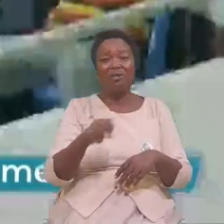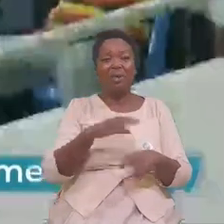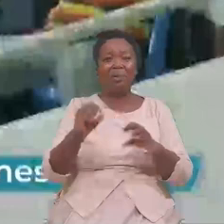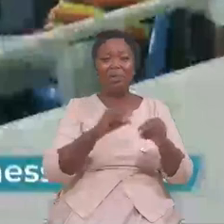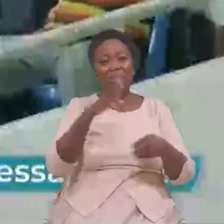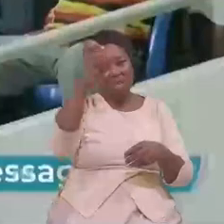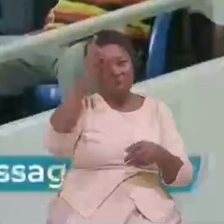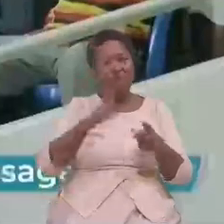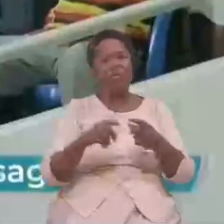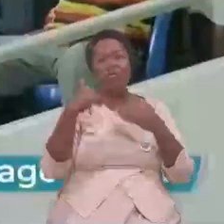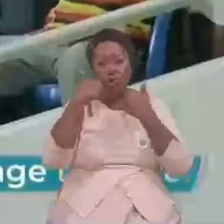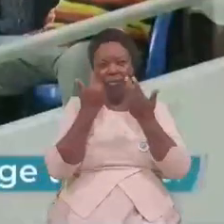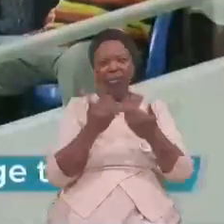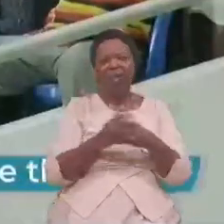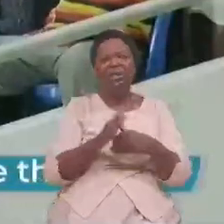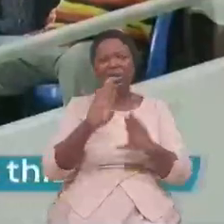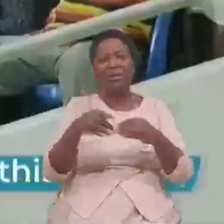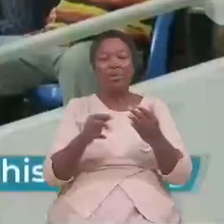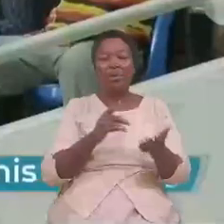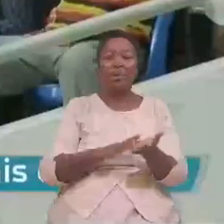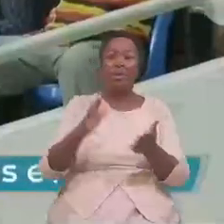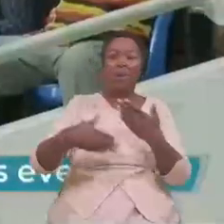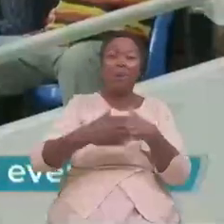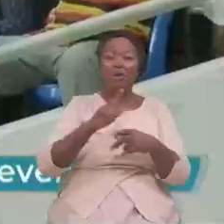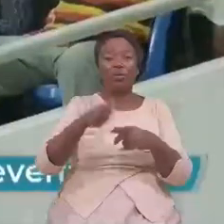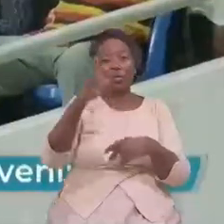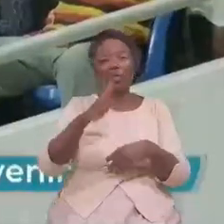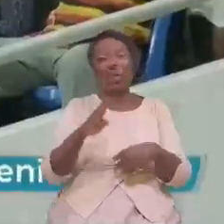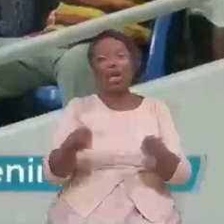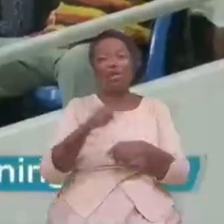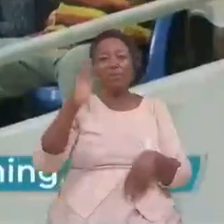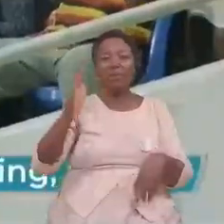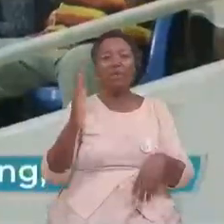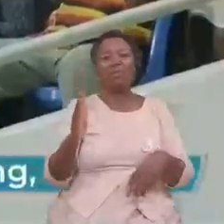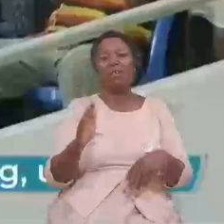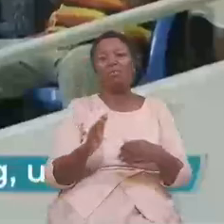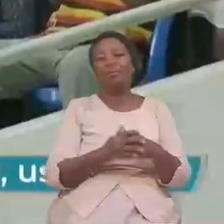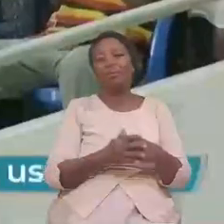Tu redonnes la gloire à Dieu. Et tu encourages les autres à croire.